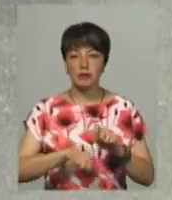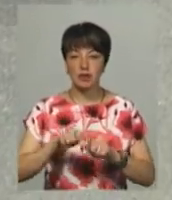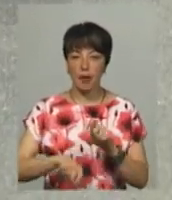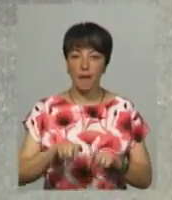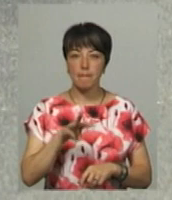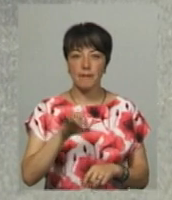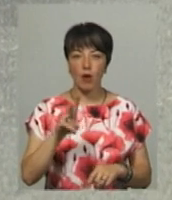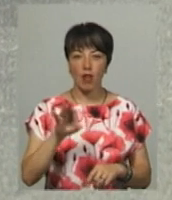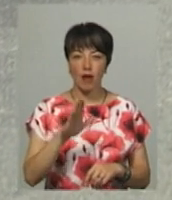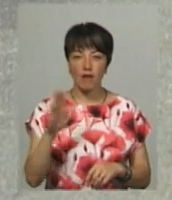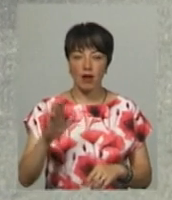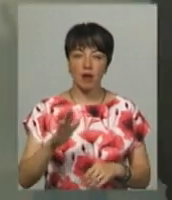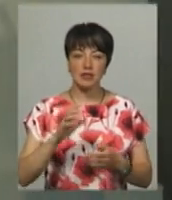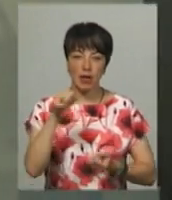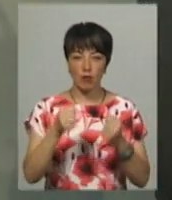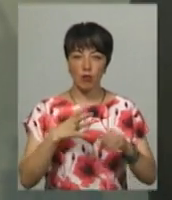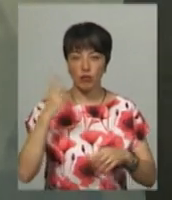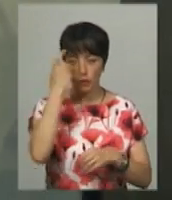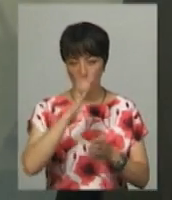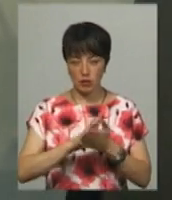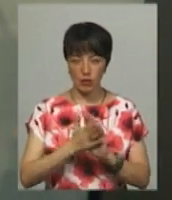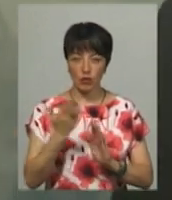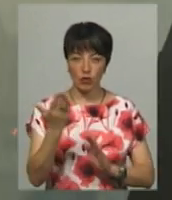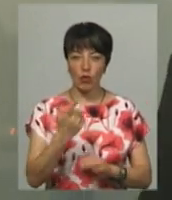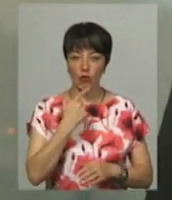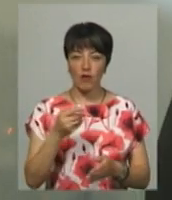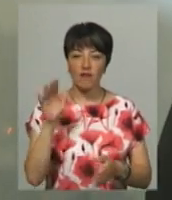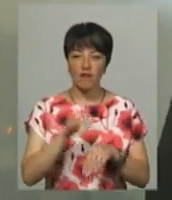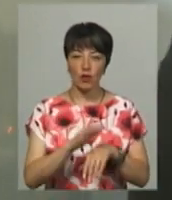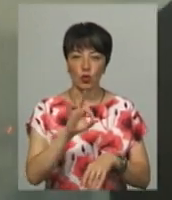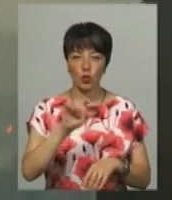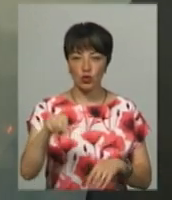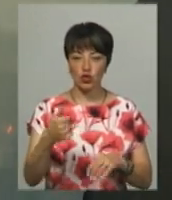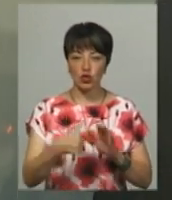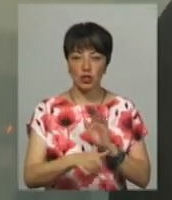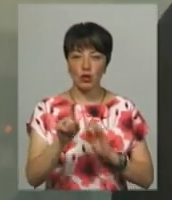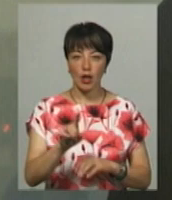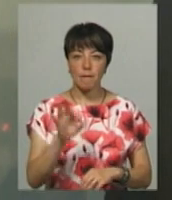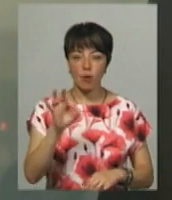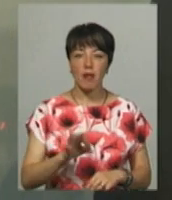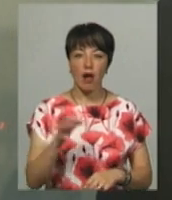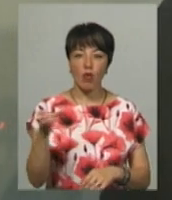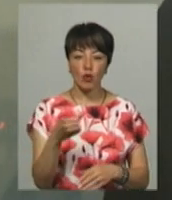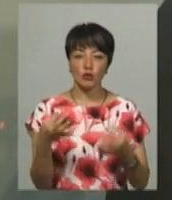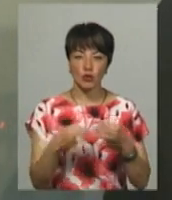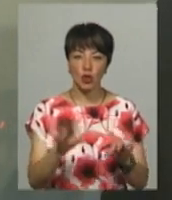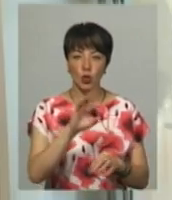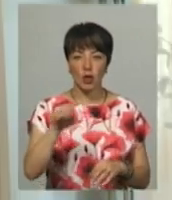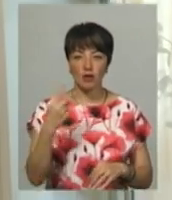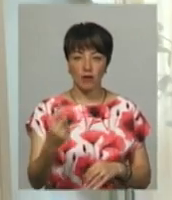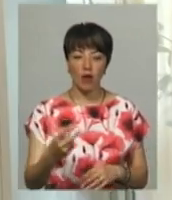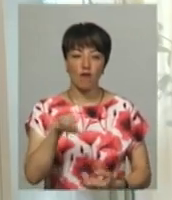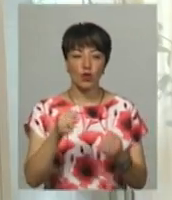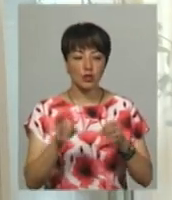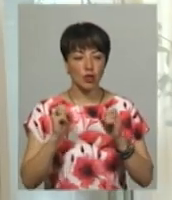Роман Миколаїв за кермом перебував у нетверезому стані. У його крові виявили 0,61 проміли алкоголю при допустимій нормі 0,2.